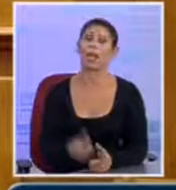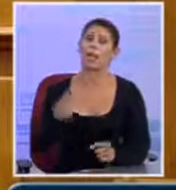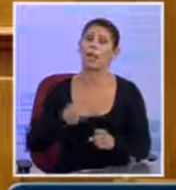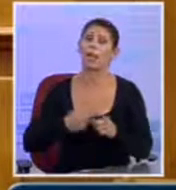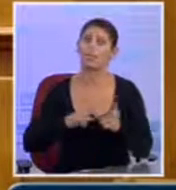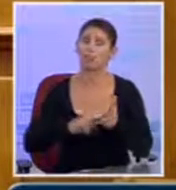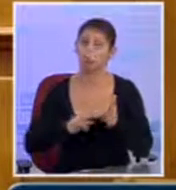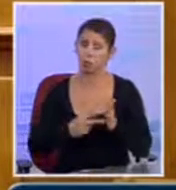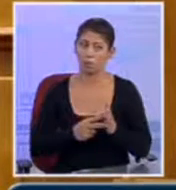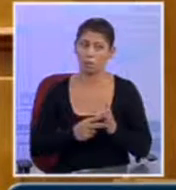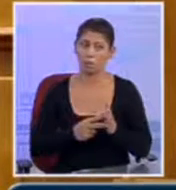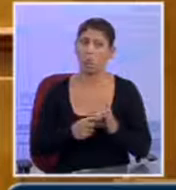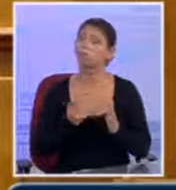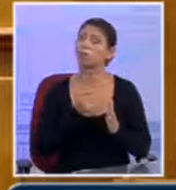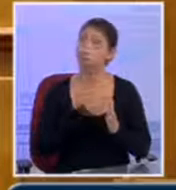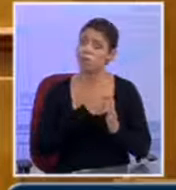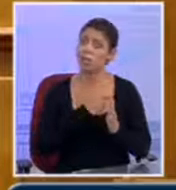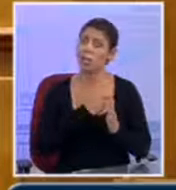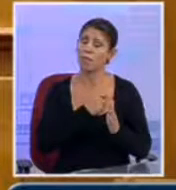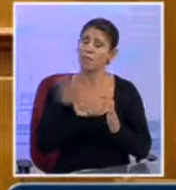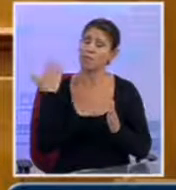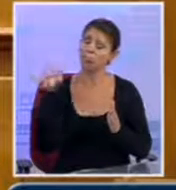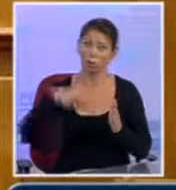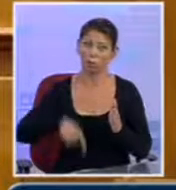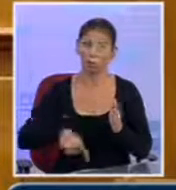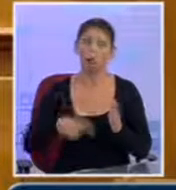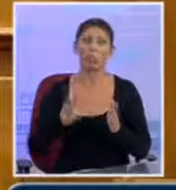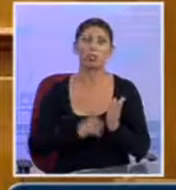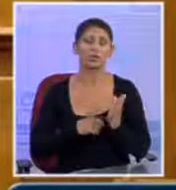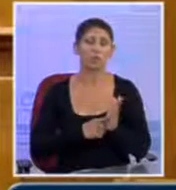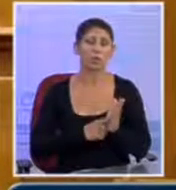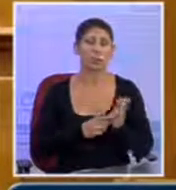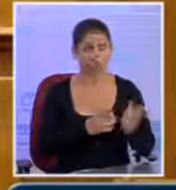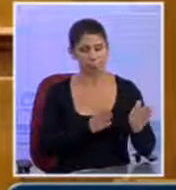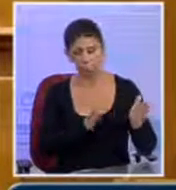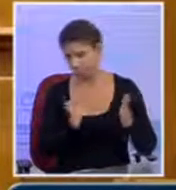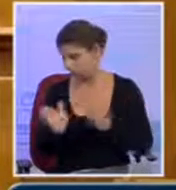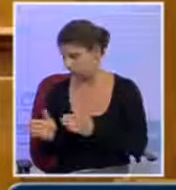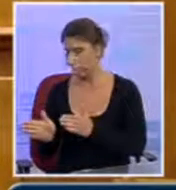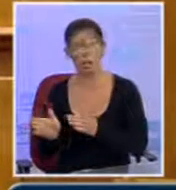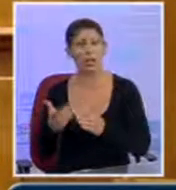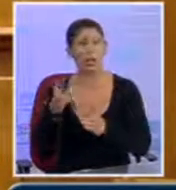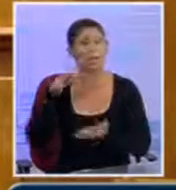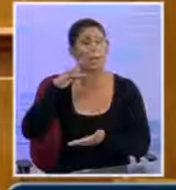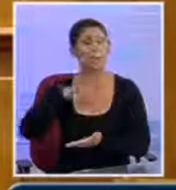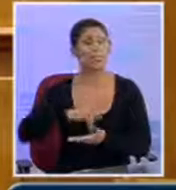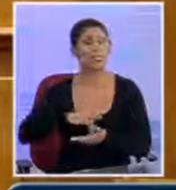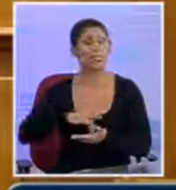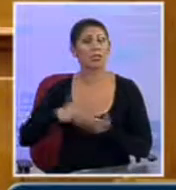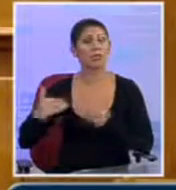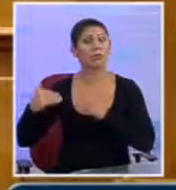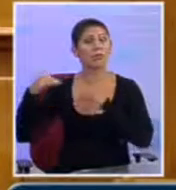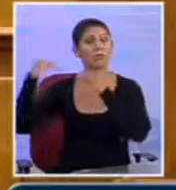οικονομία πιστεύαμε και πιστεύουμε ότι πρέπει να στραφεί με επίκεντρο το